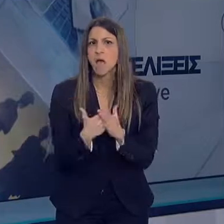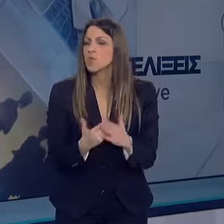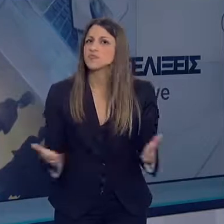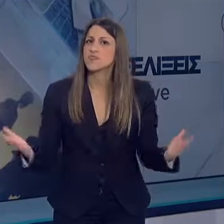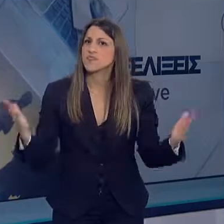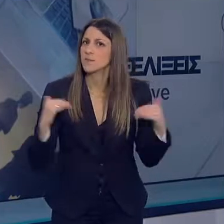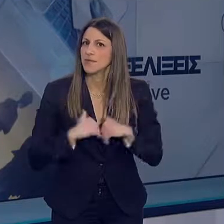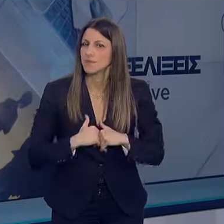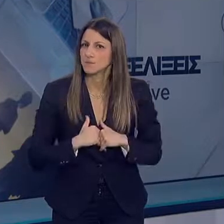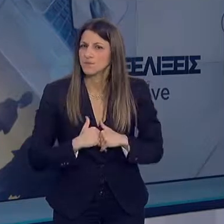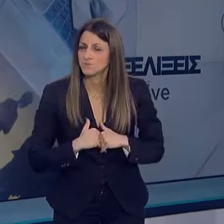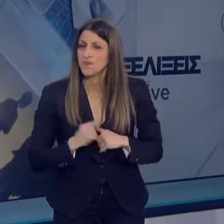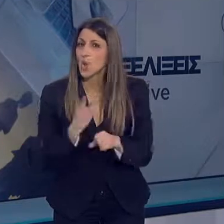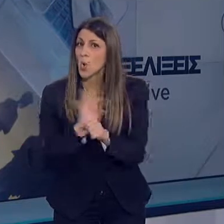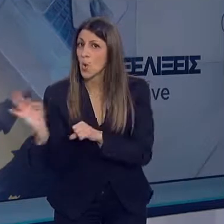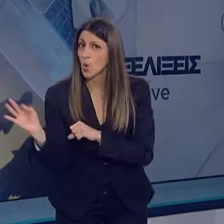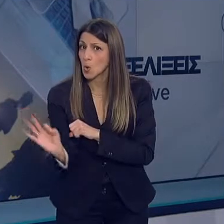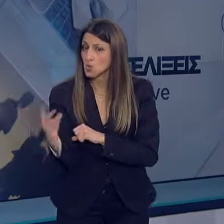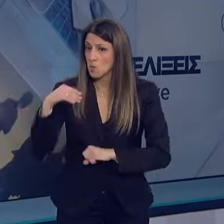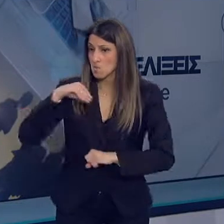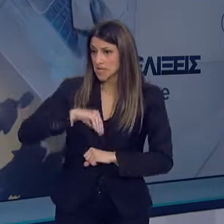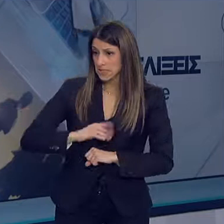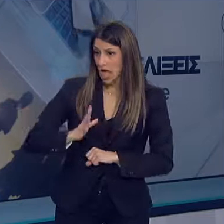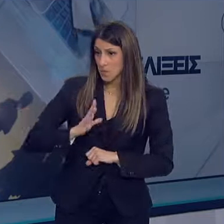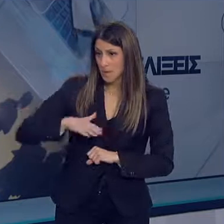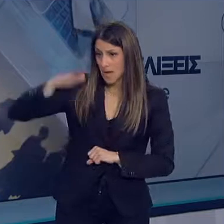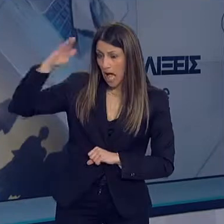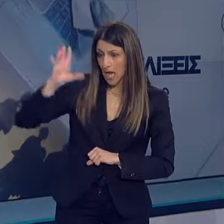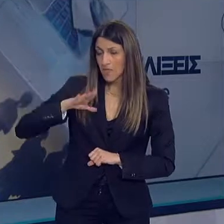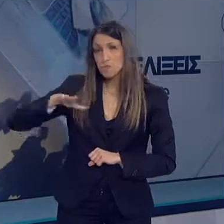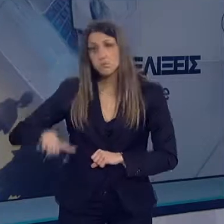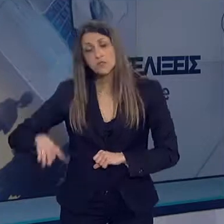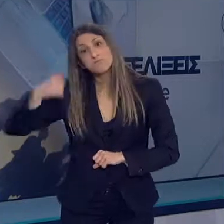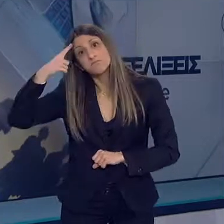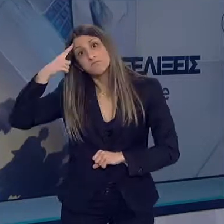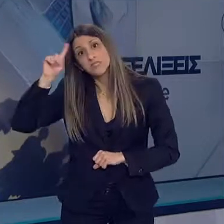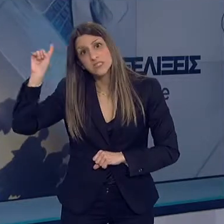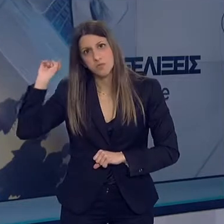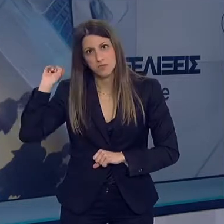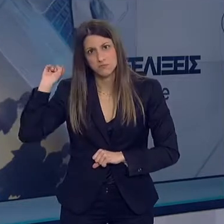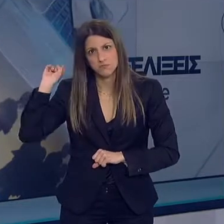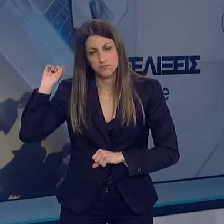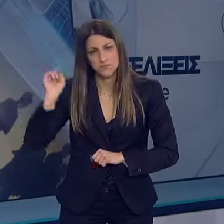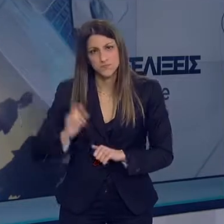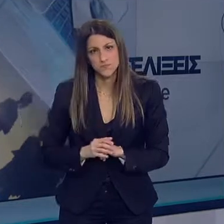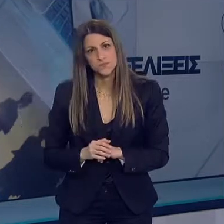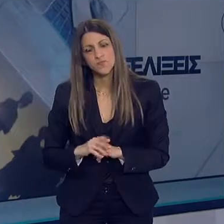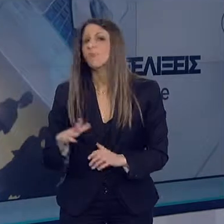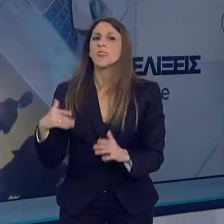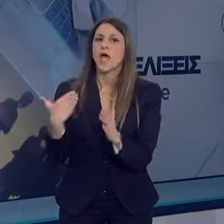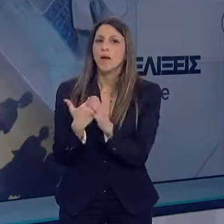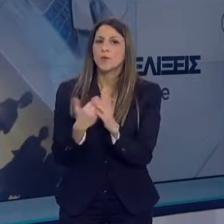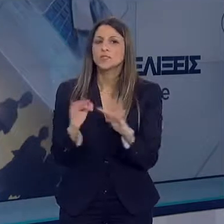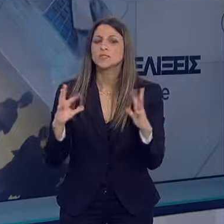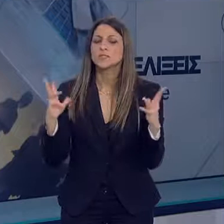γι' αυτόν τον ιό πόσο ισχύει. Μάλλον δεν ισχύει τόσο όσο φανταζόμαστε. Και αυτό φαίνεται και από την